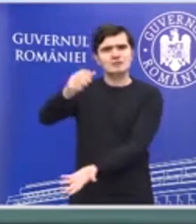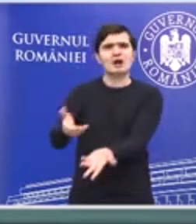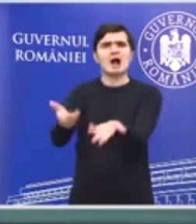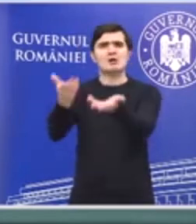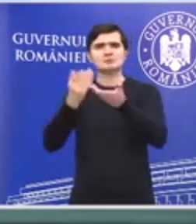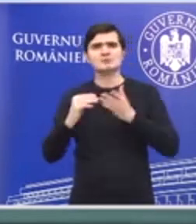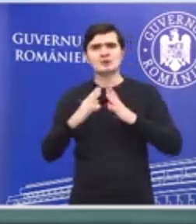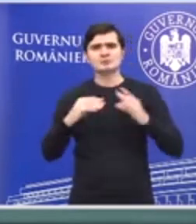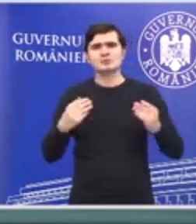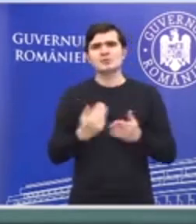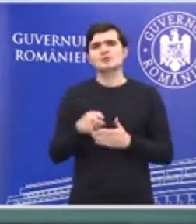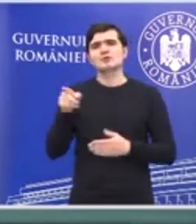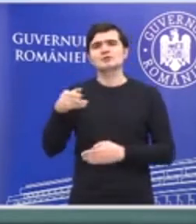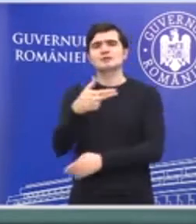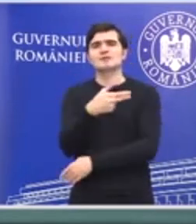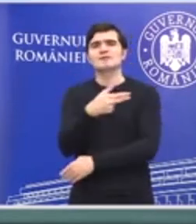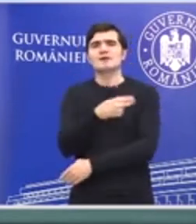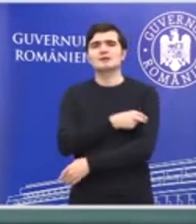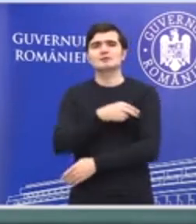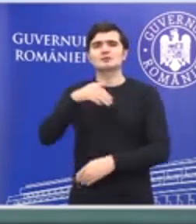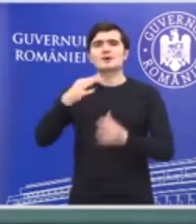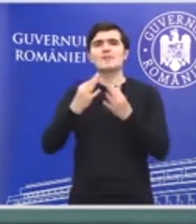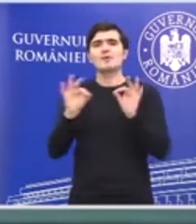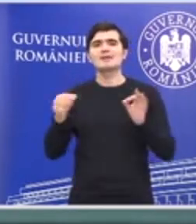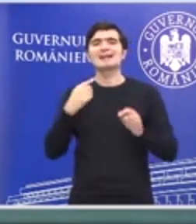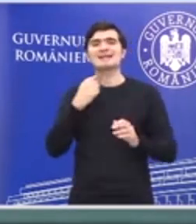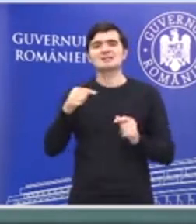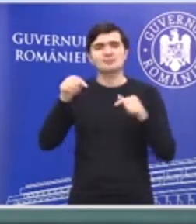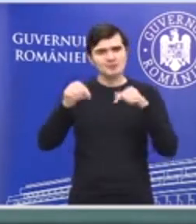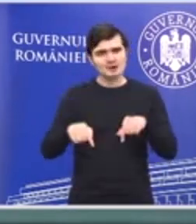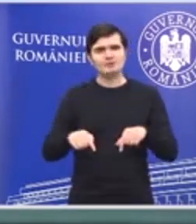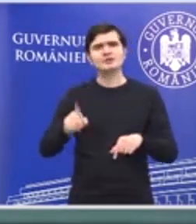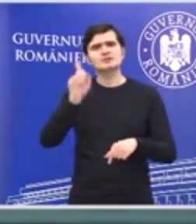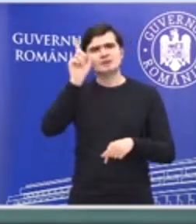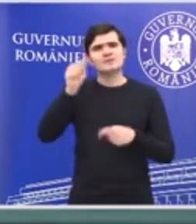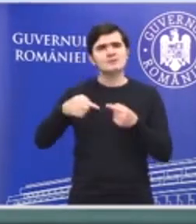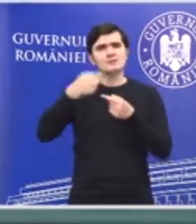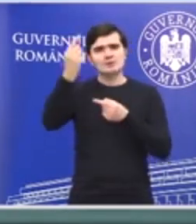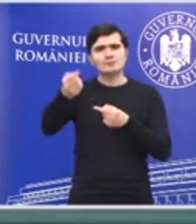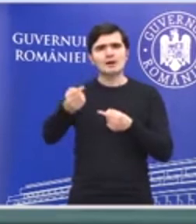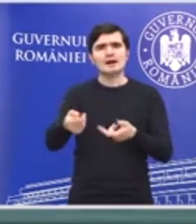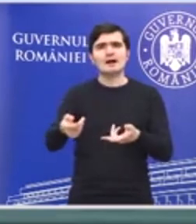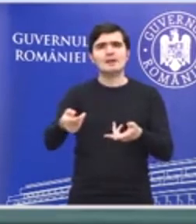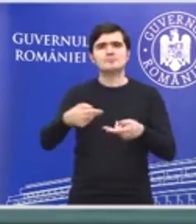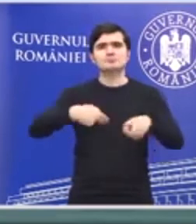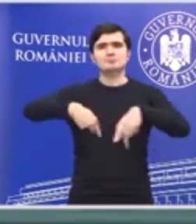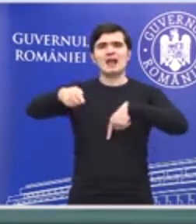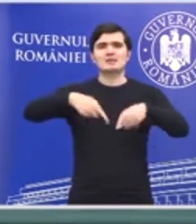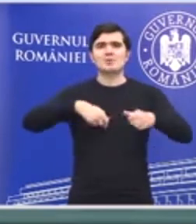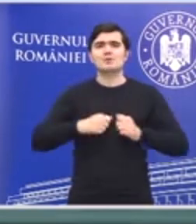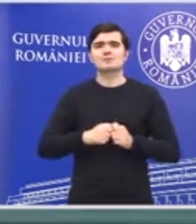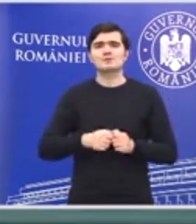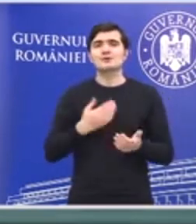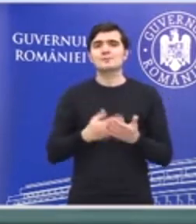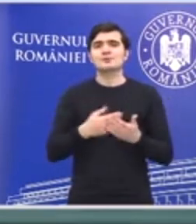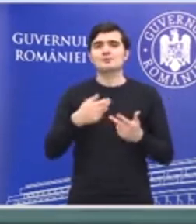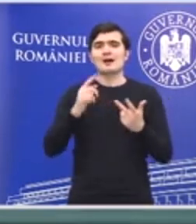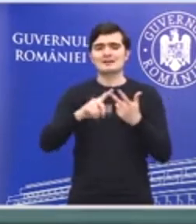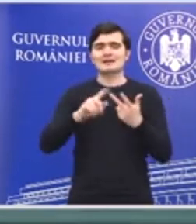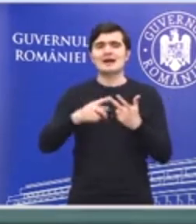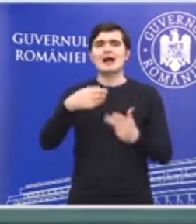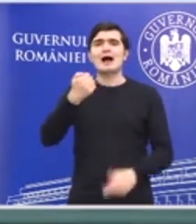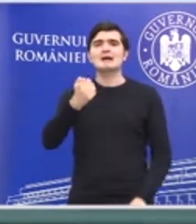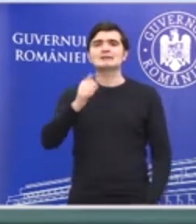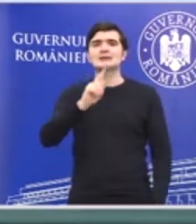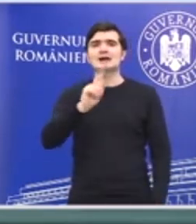cazul vaccinului de la Moderna, săptămâna aceasta va fi următoarea tranșă. Pentru vaccinurile produse de AstraZeneca,